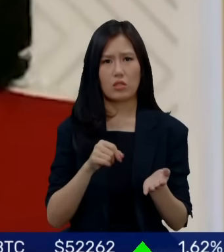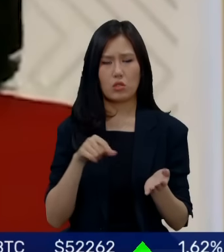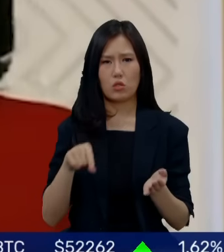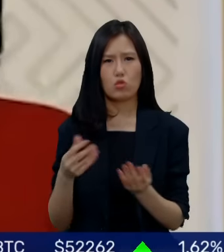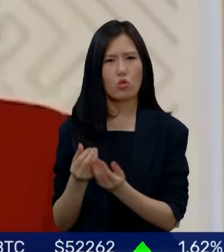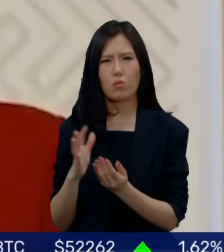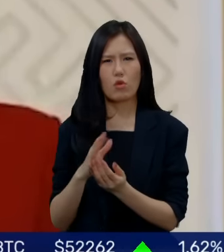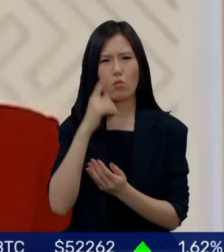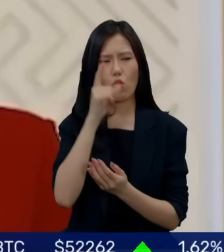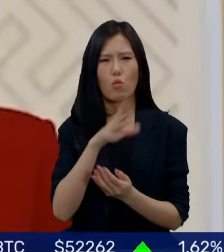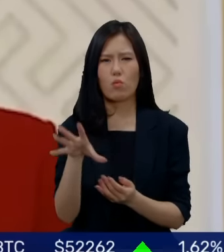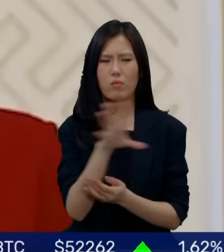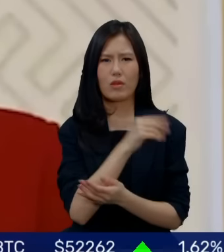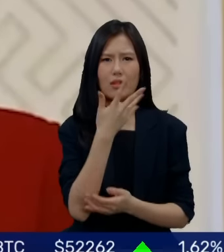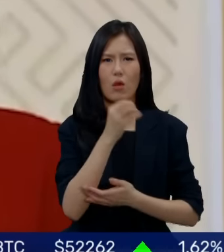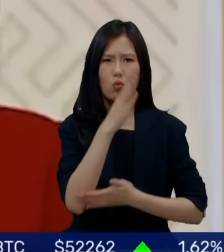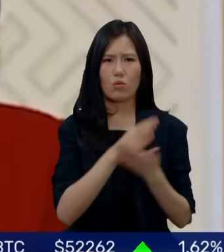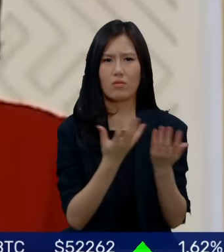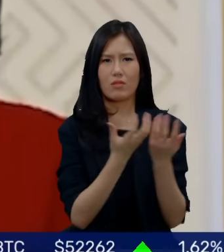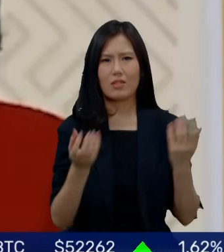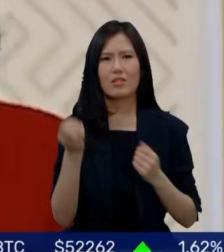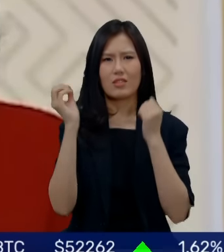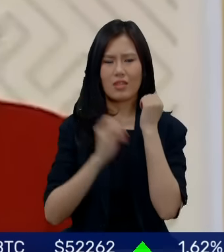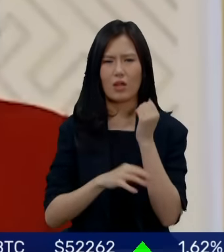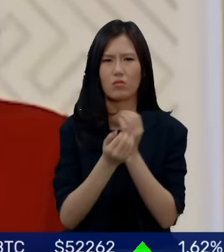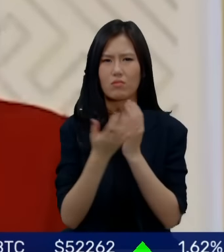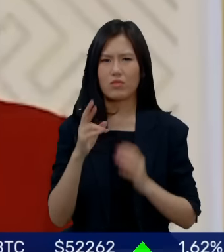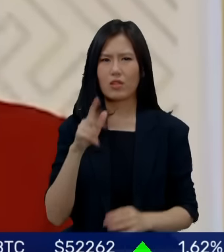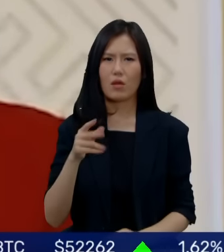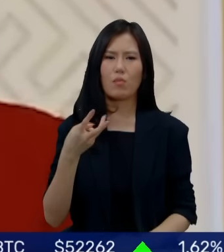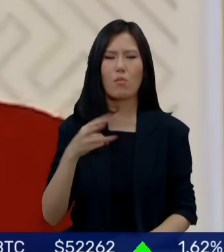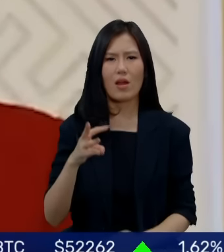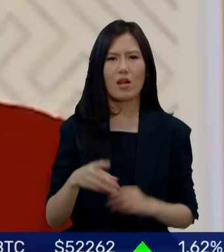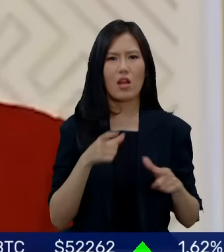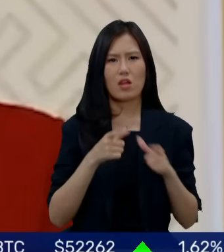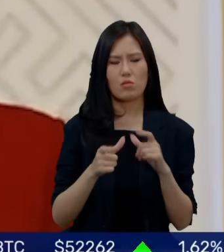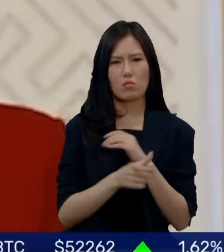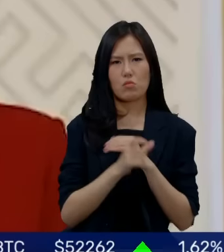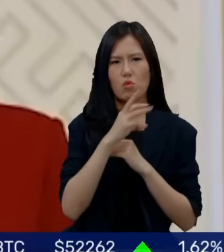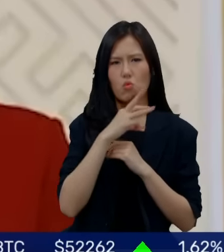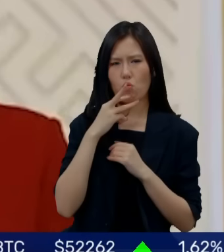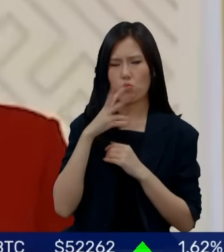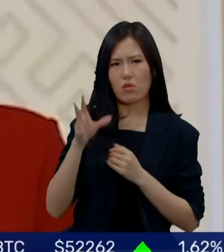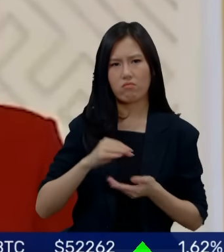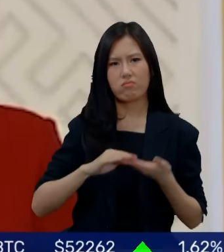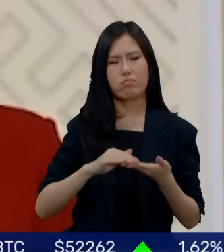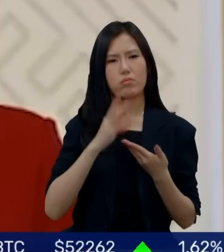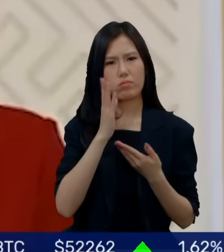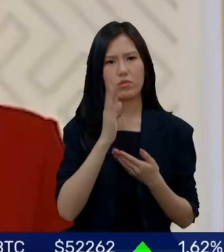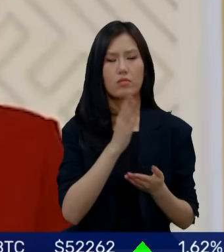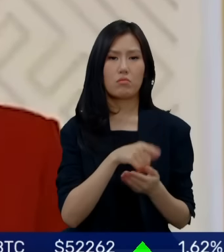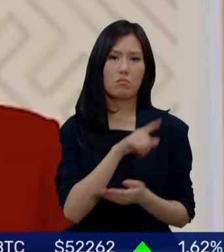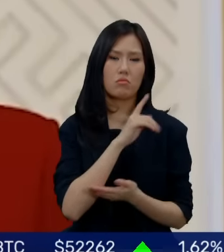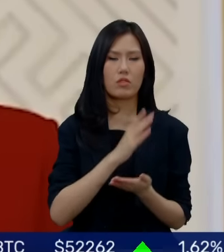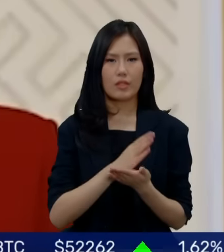бол одоо ийм ядуурсан байдалтай байна гэсэн ийм одоо судалгаануудыг бол эзэн засгч нар танилцуулж байгаа. За тэгэхээр орлогын